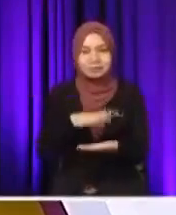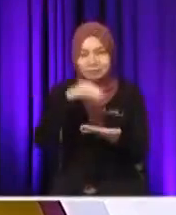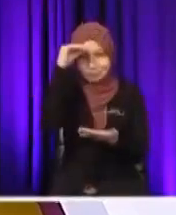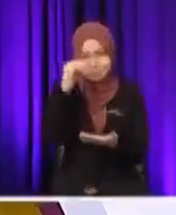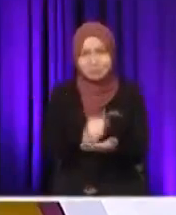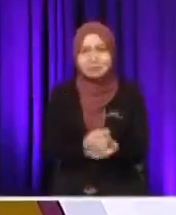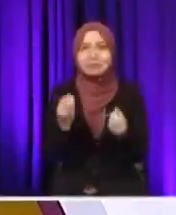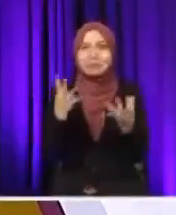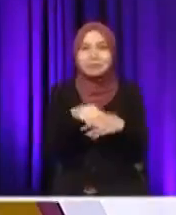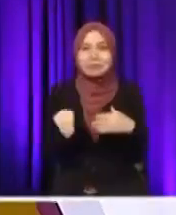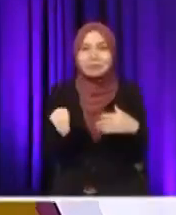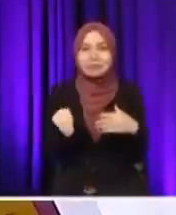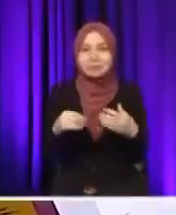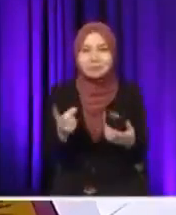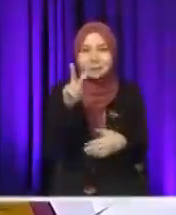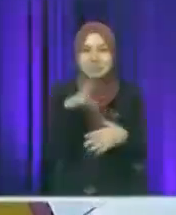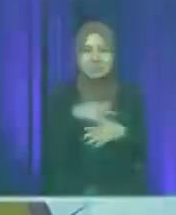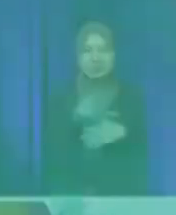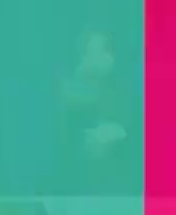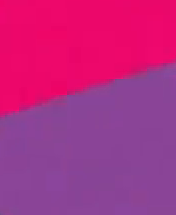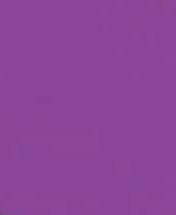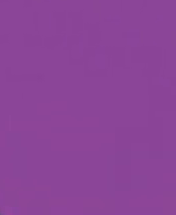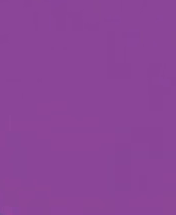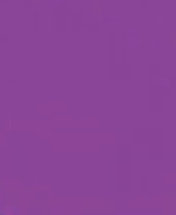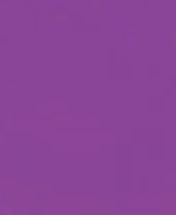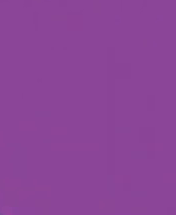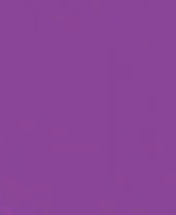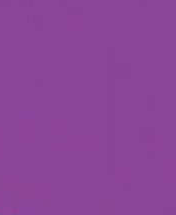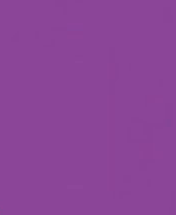Okey, berapa ni, cikgu? RM5. Satu, ya? Satu. RM3.